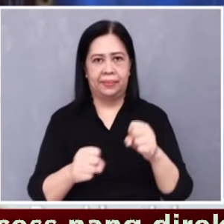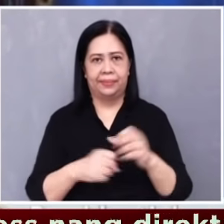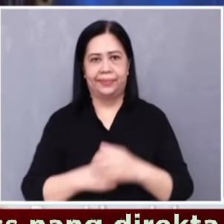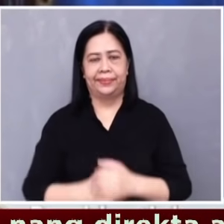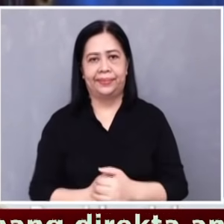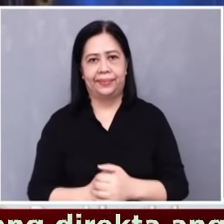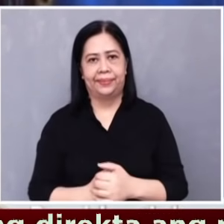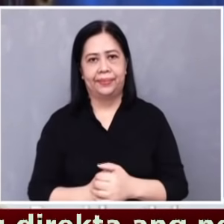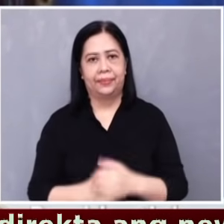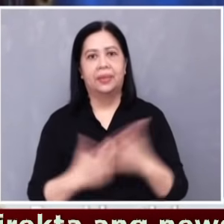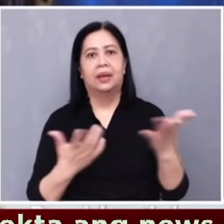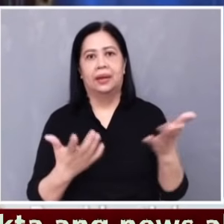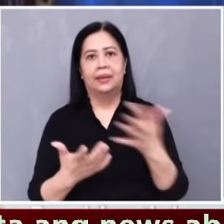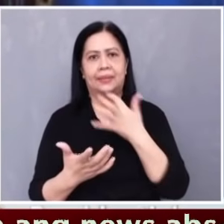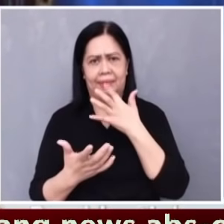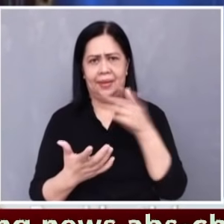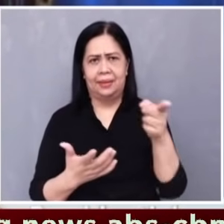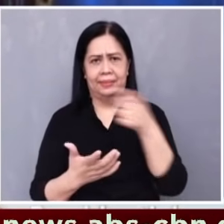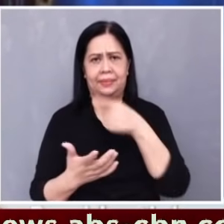Sinasabi naman ng